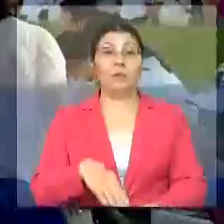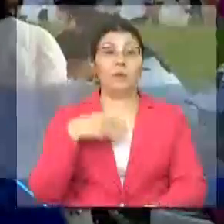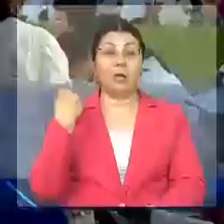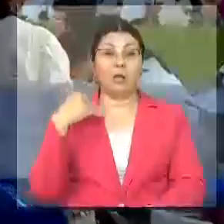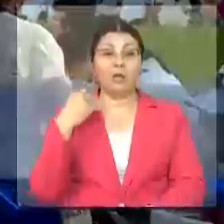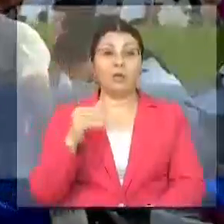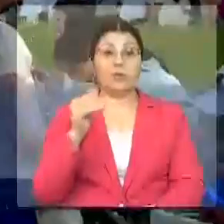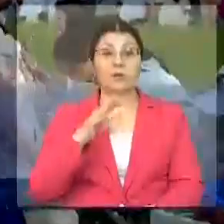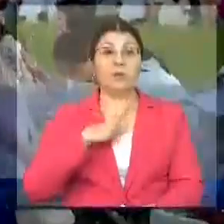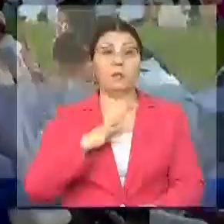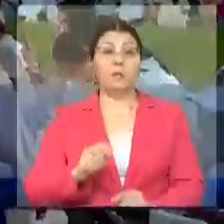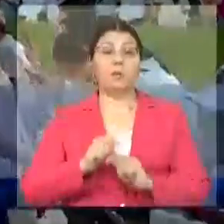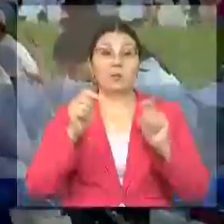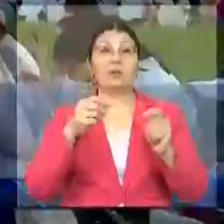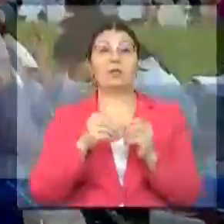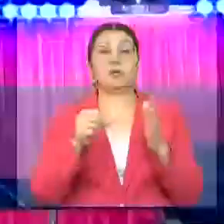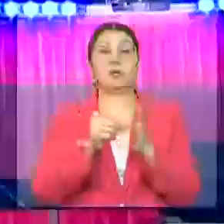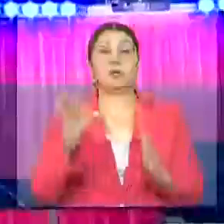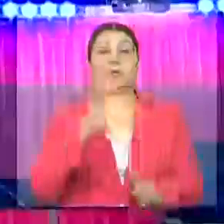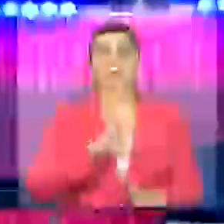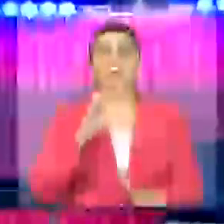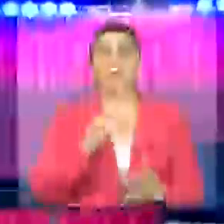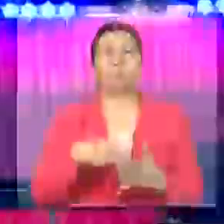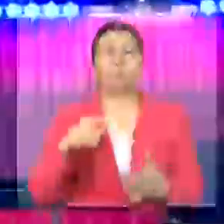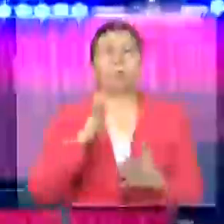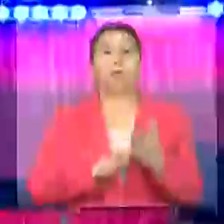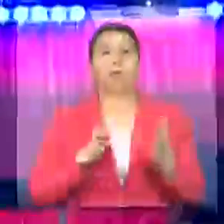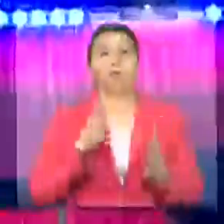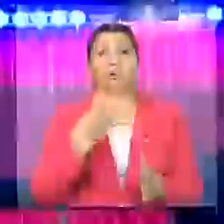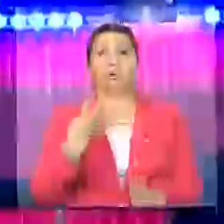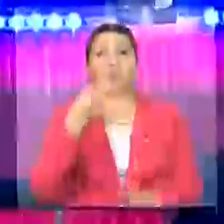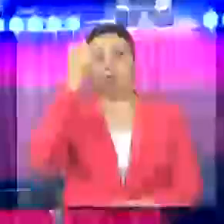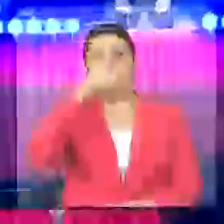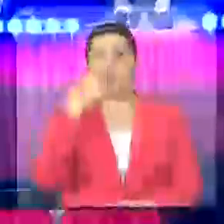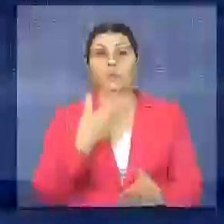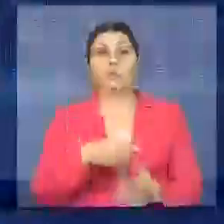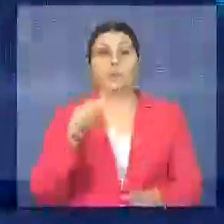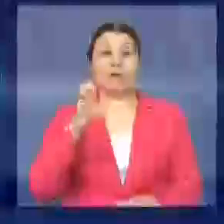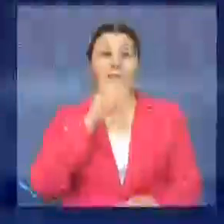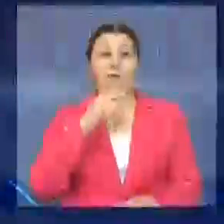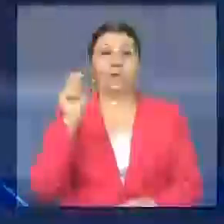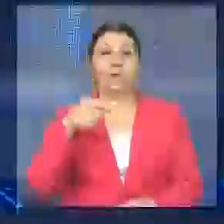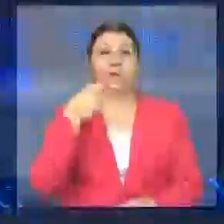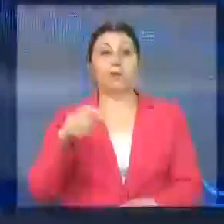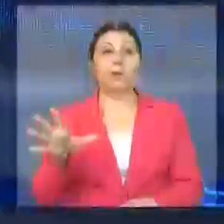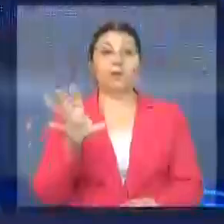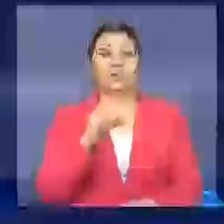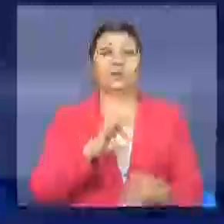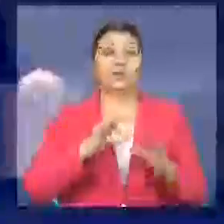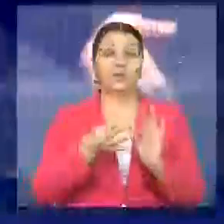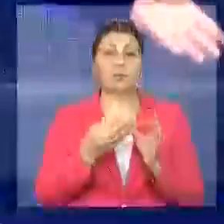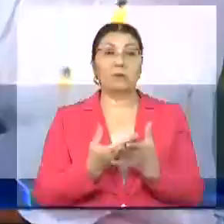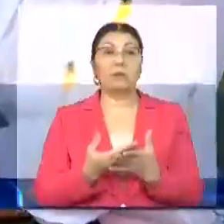Актюбинская филармония была образована 16 сентября 1944 года, в период Второй мировой войны со всеми сопутствующими ей